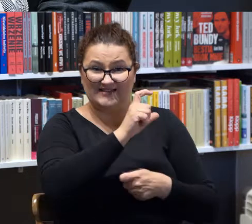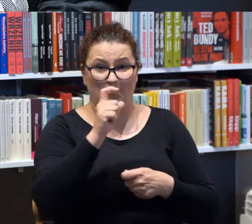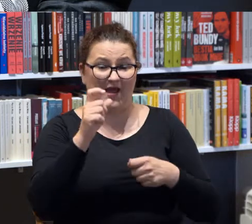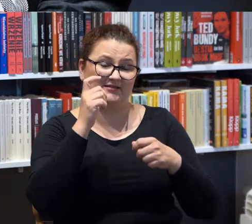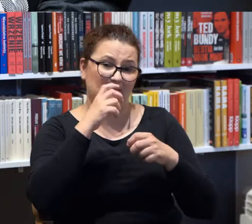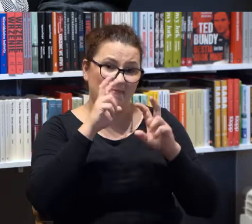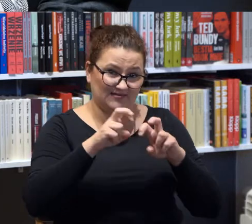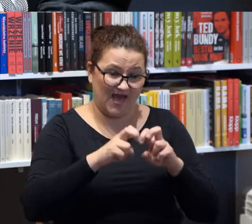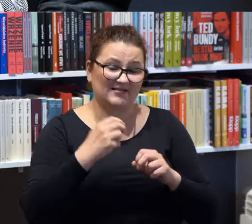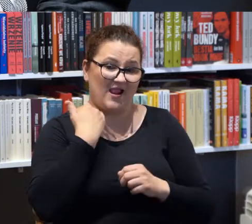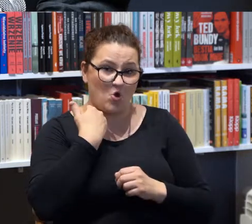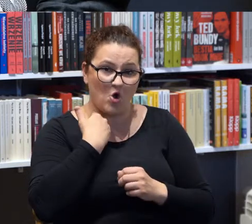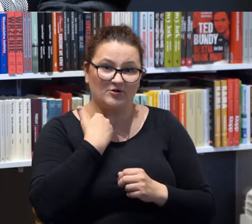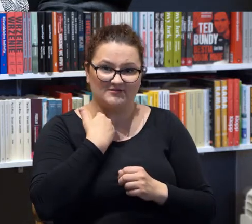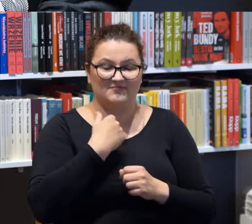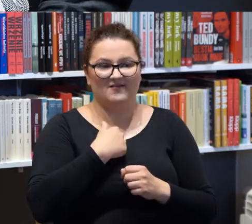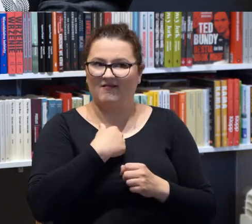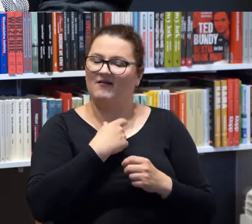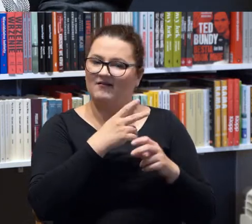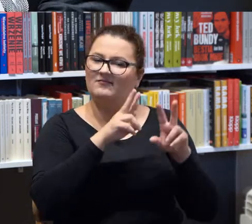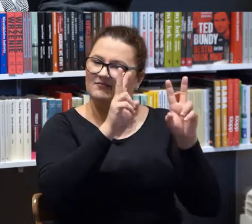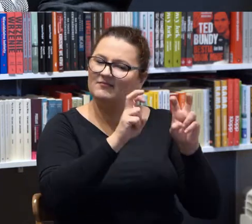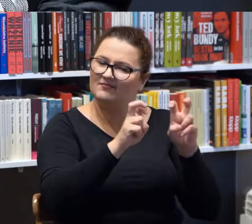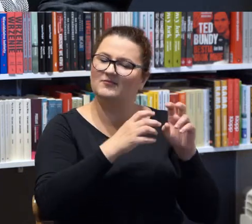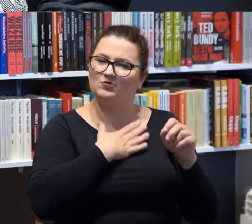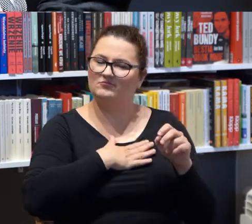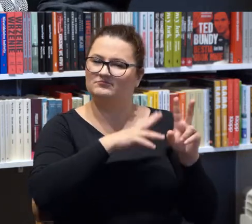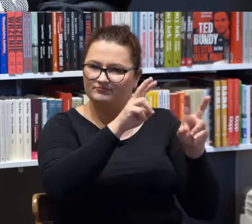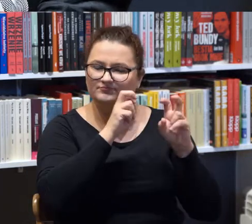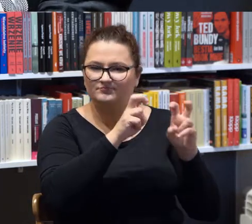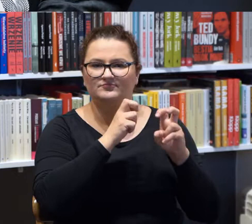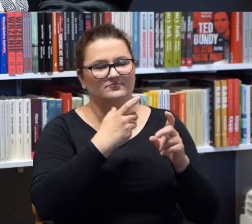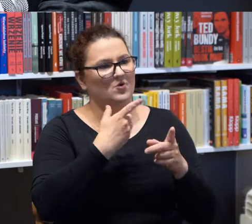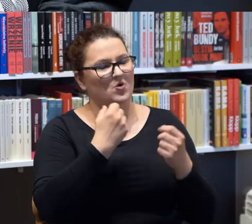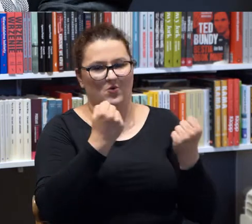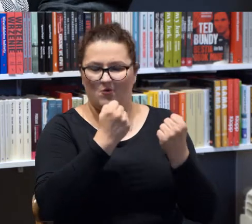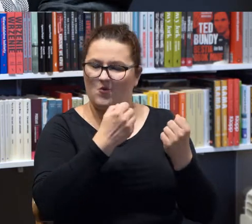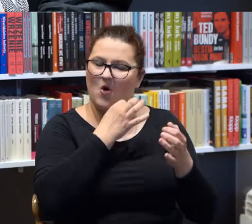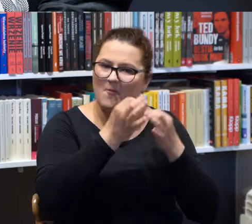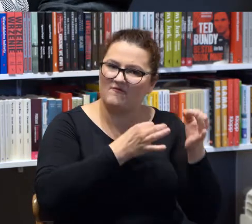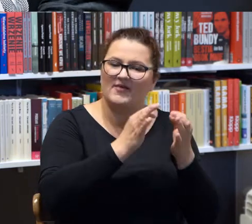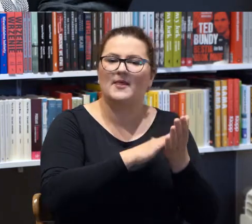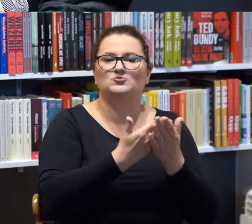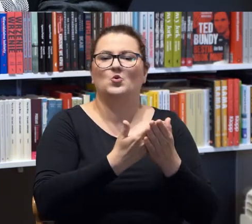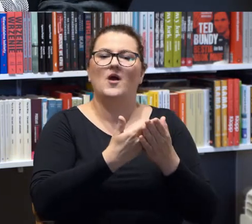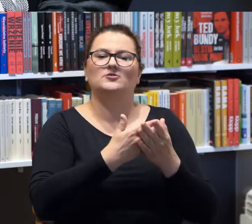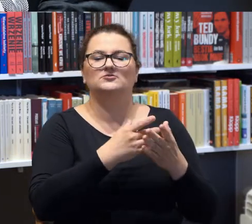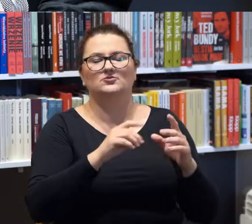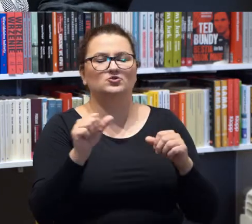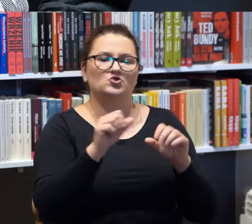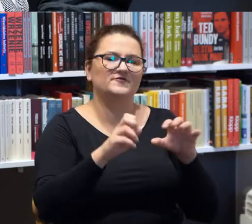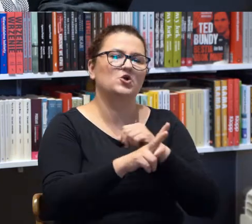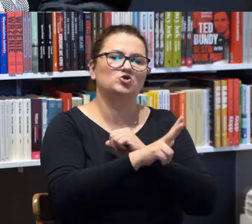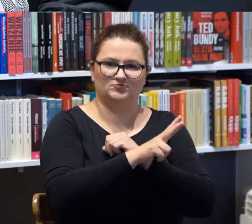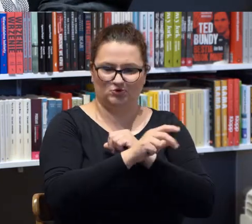opisuje, a ja ochoczo przytaczam, bo to bardzo takie, on bardzo barwnie opisuje dzieje picia na przykład w latach 80. w 80.